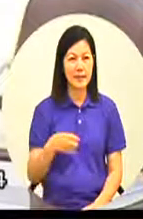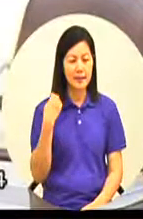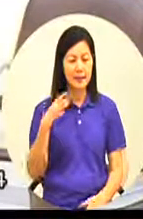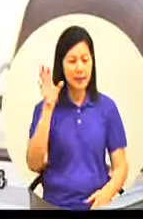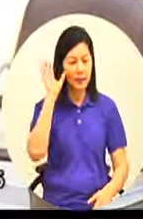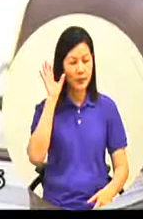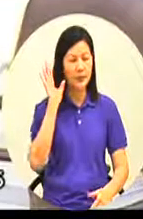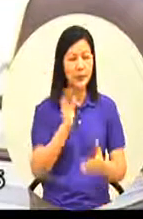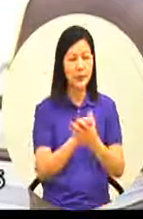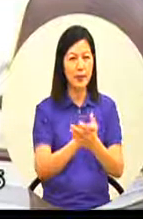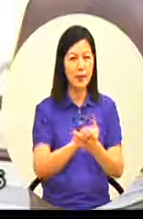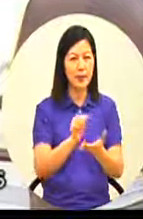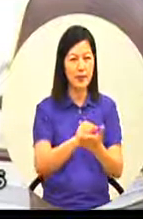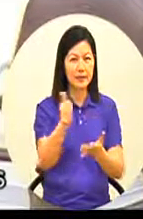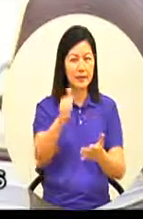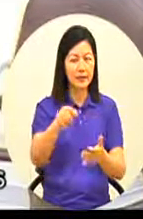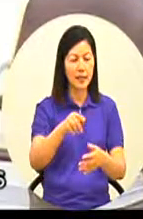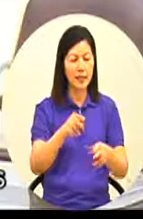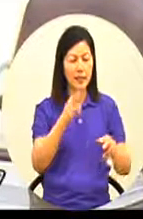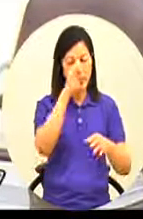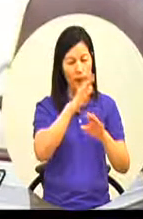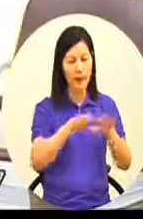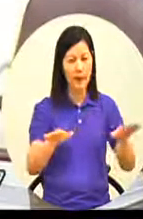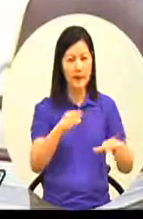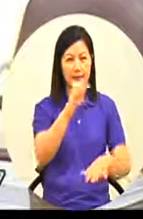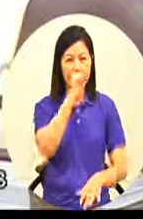朋友们，大家午安，大家好。